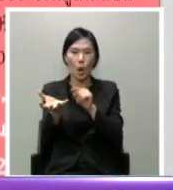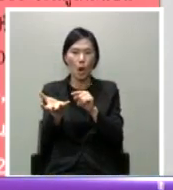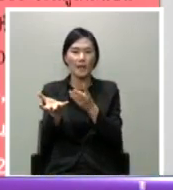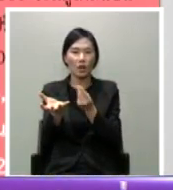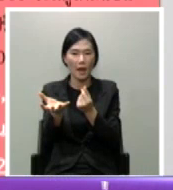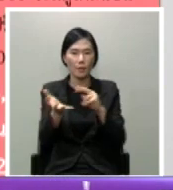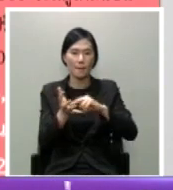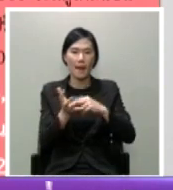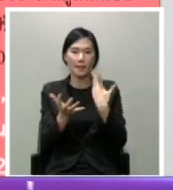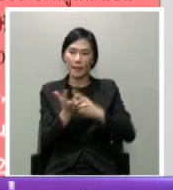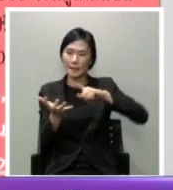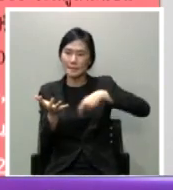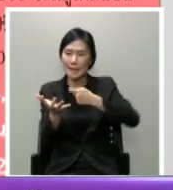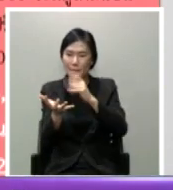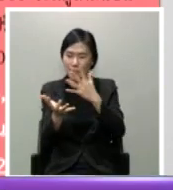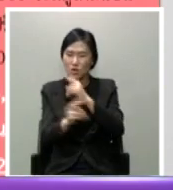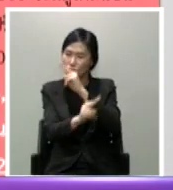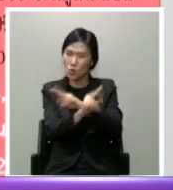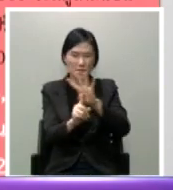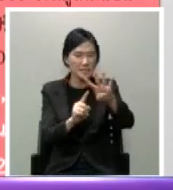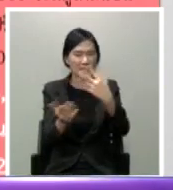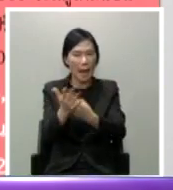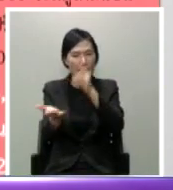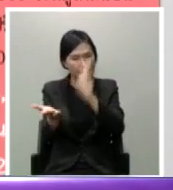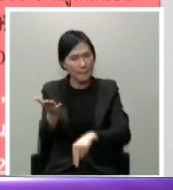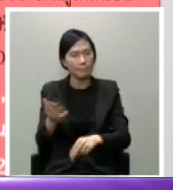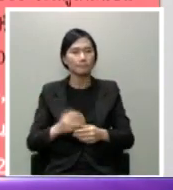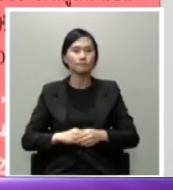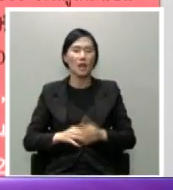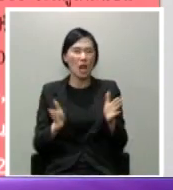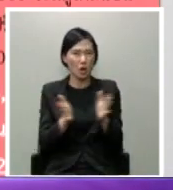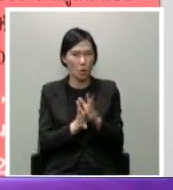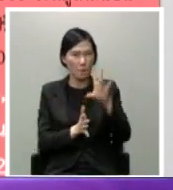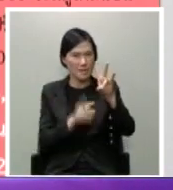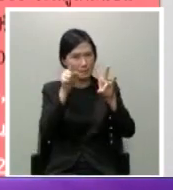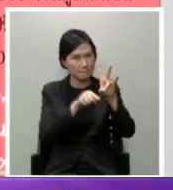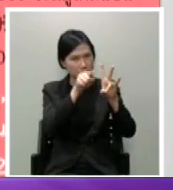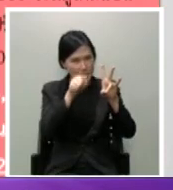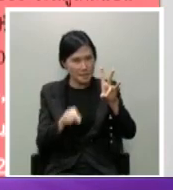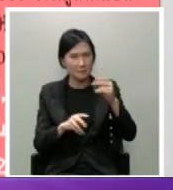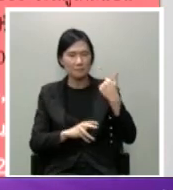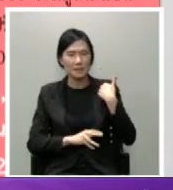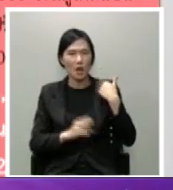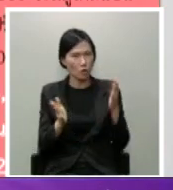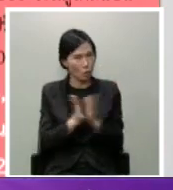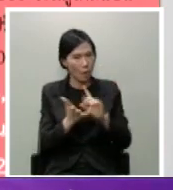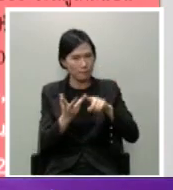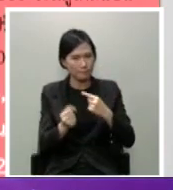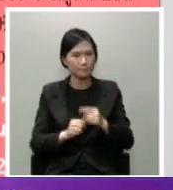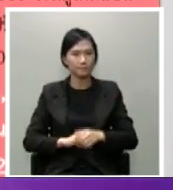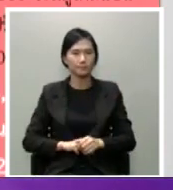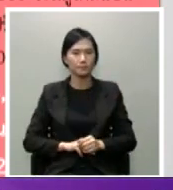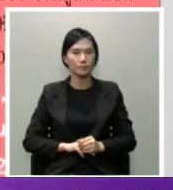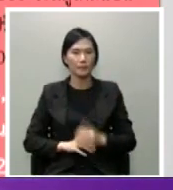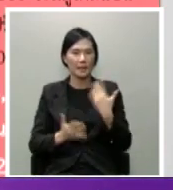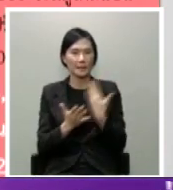าบวกกับภาษีเอาราคาบวกภาษีคูณ4